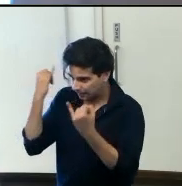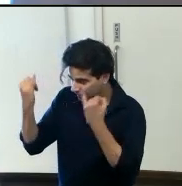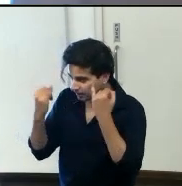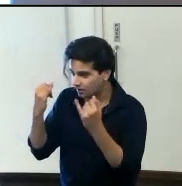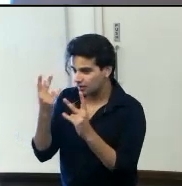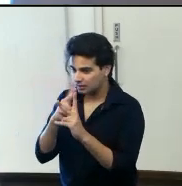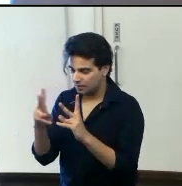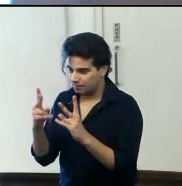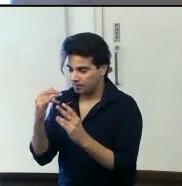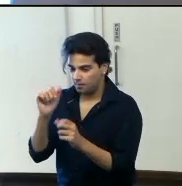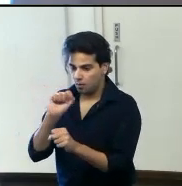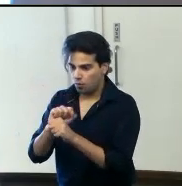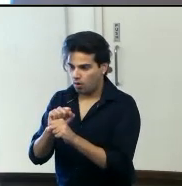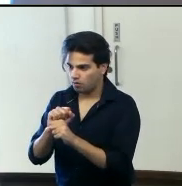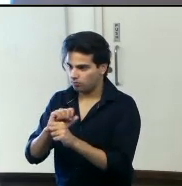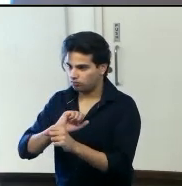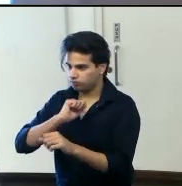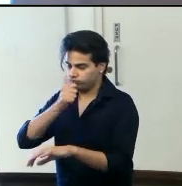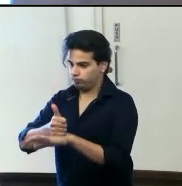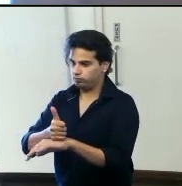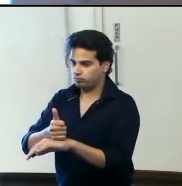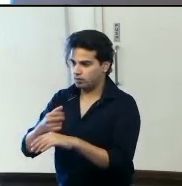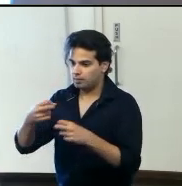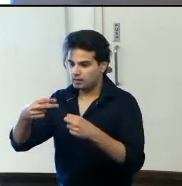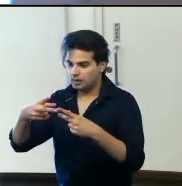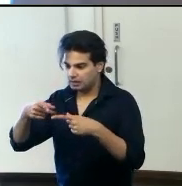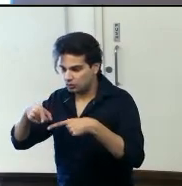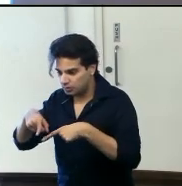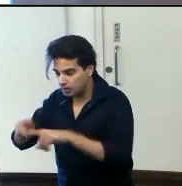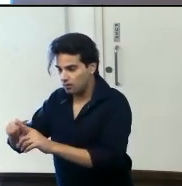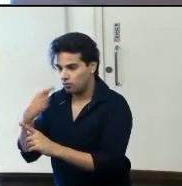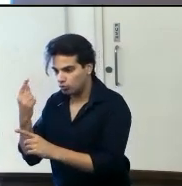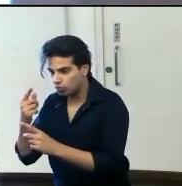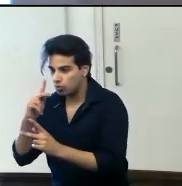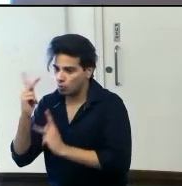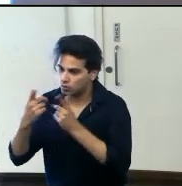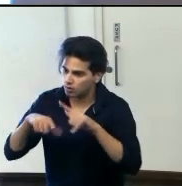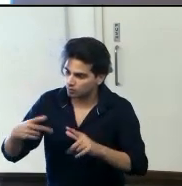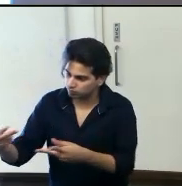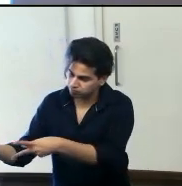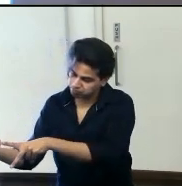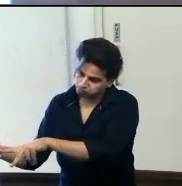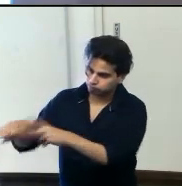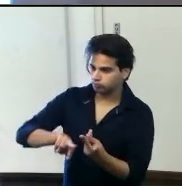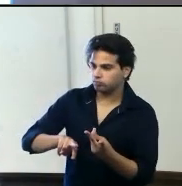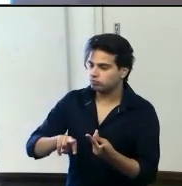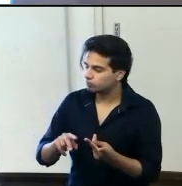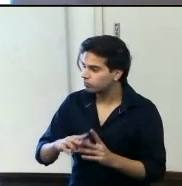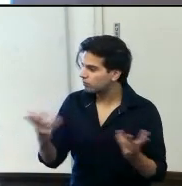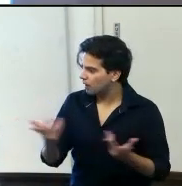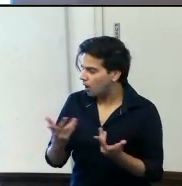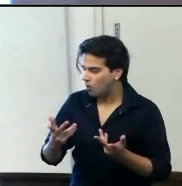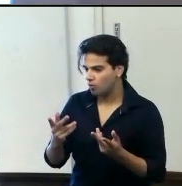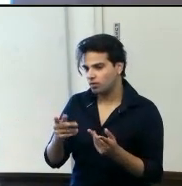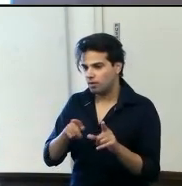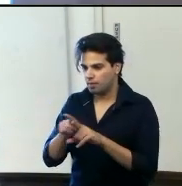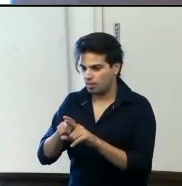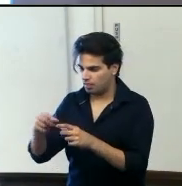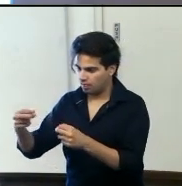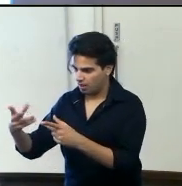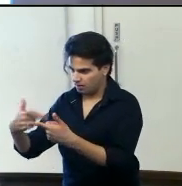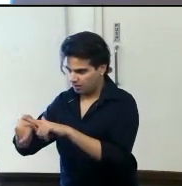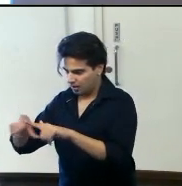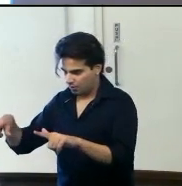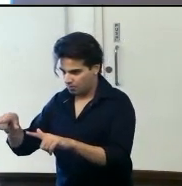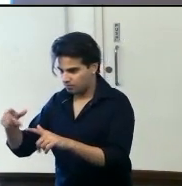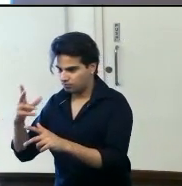ಅ ವರ್ಕ್ ಆಫ್ ಆರ್ಟ್ ಯೂಸಿಂಗ್ ಟೆಕ್ಸ್ಟ್ ಇಟ್ ಸೆಲ್ಫ್. ಓಕೆ, ಈಗ ಟೆಕ್ಸ್ಟ್ ವರ್ಕ್ ಆಫ್ ಆರ್ಟಿನ